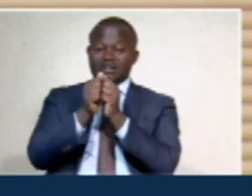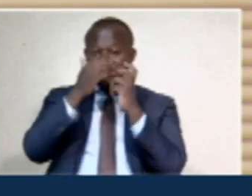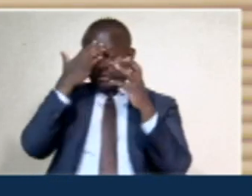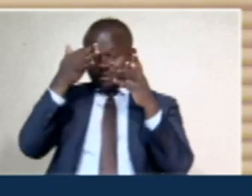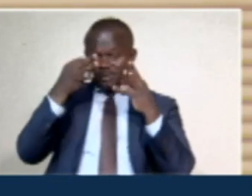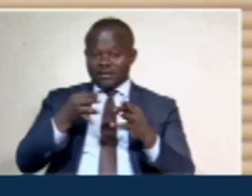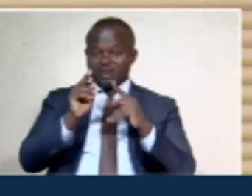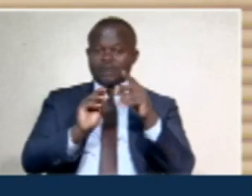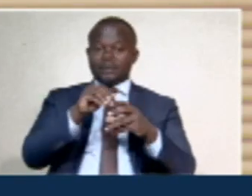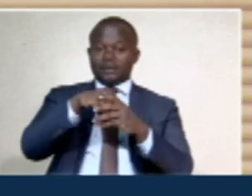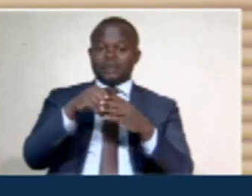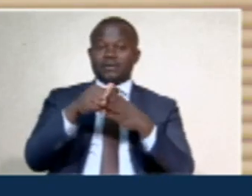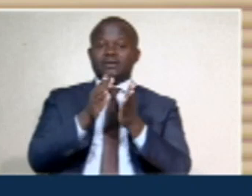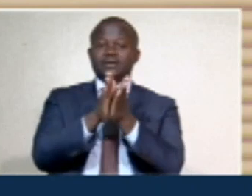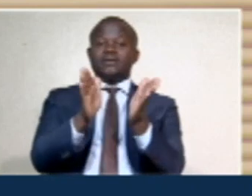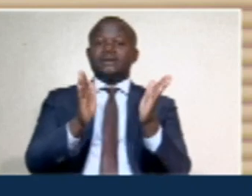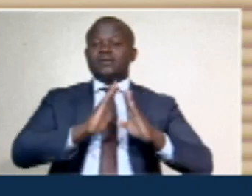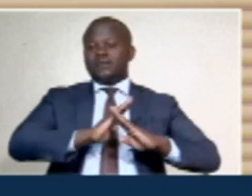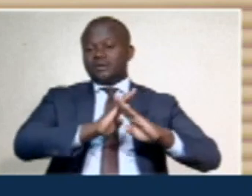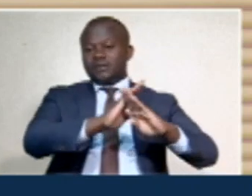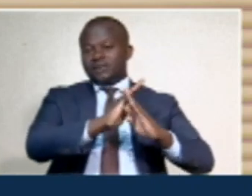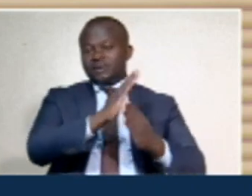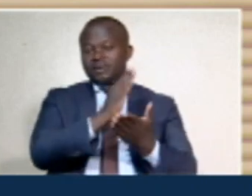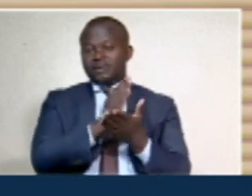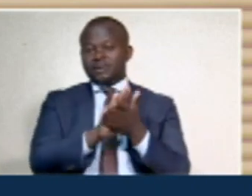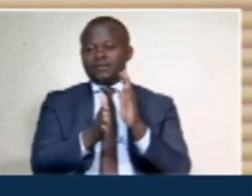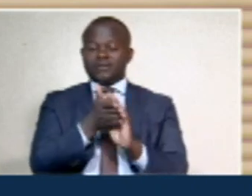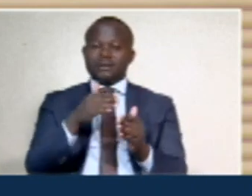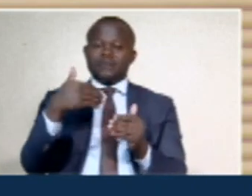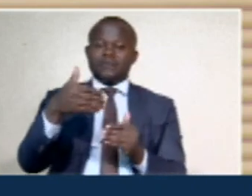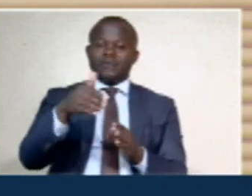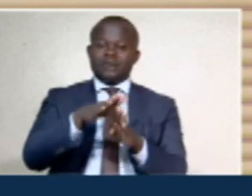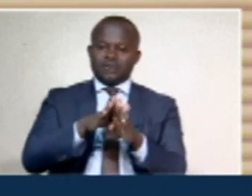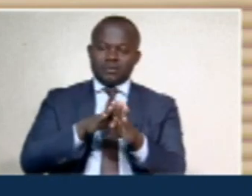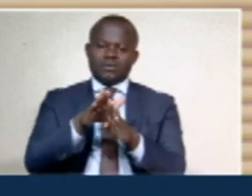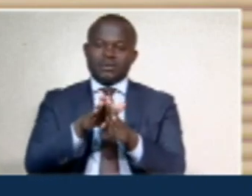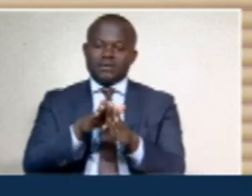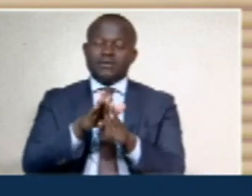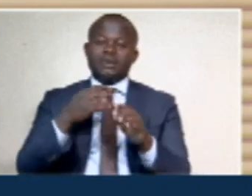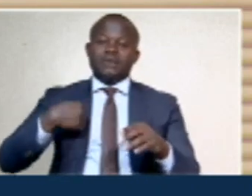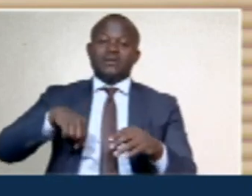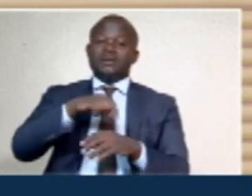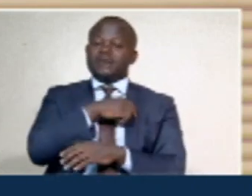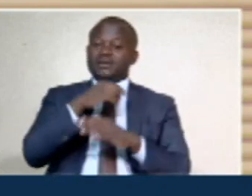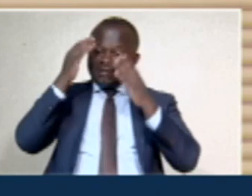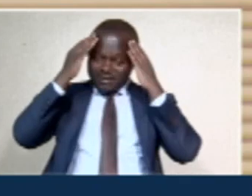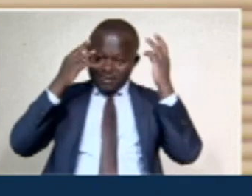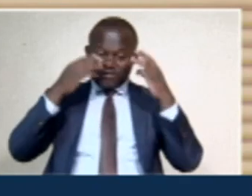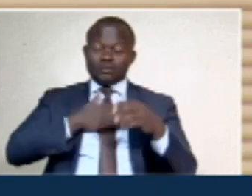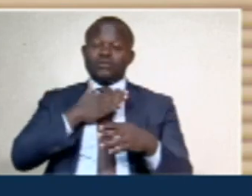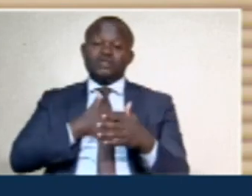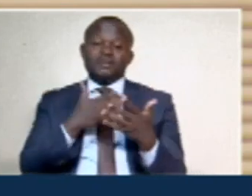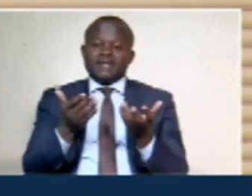n'ingamba abantu bashyira muri rusange kugira ngo barikumire burundu rizaveho bigenda biba buhoro buhoro buhoro buhoro. Twebwe iki dushimisha